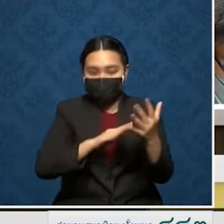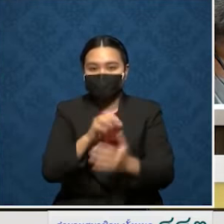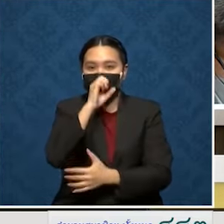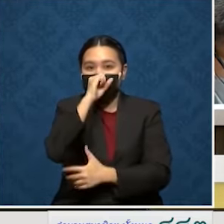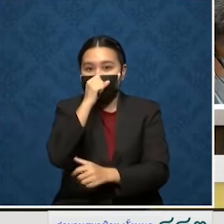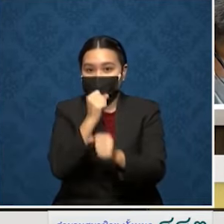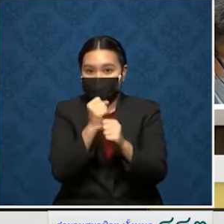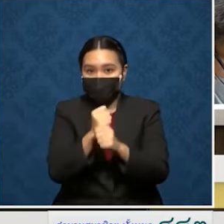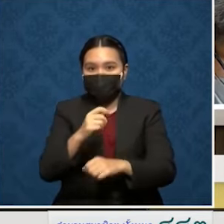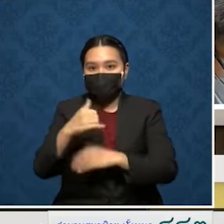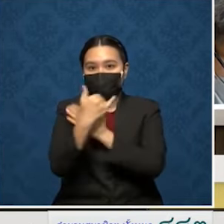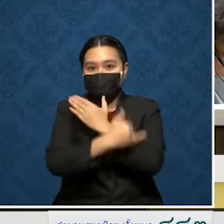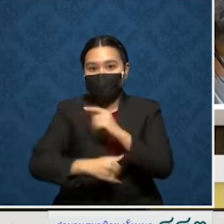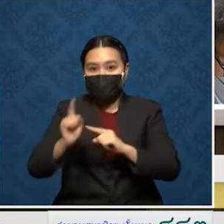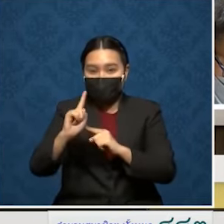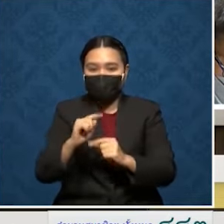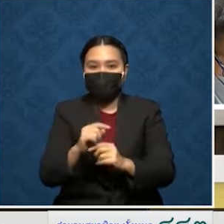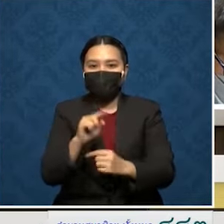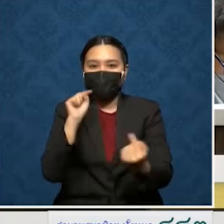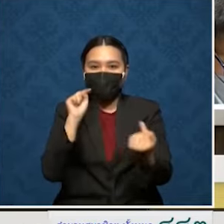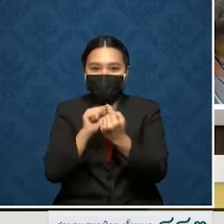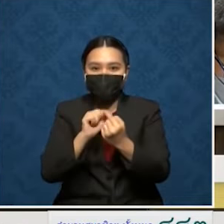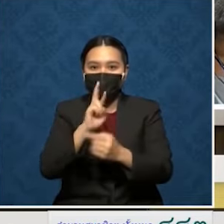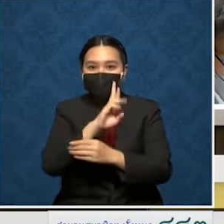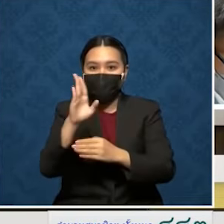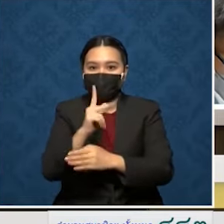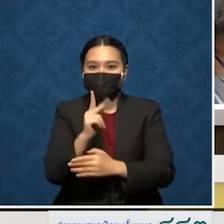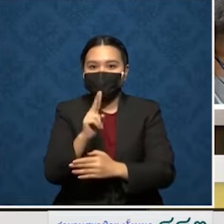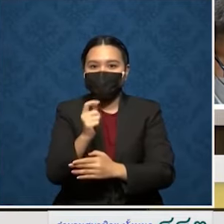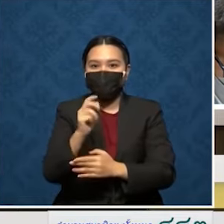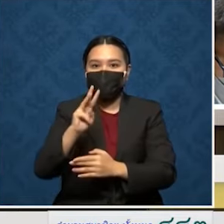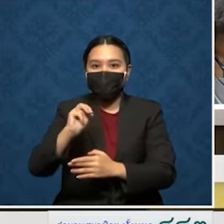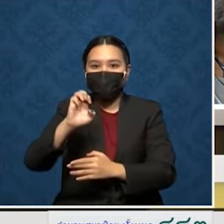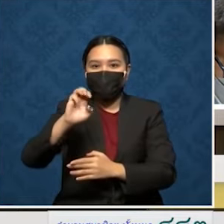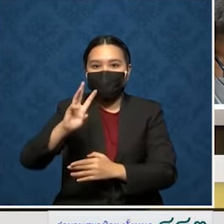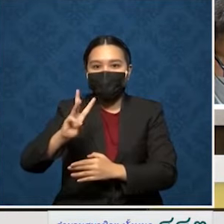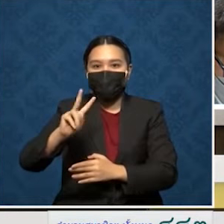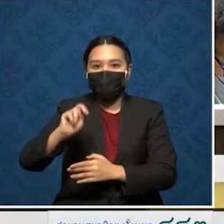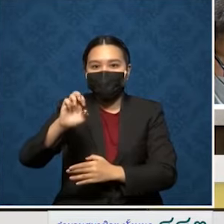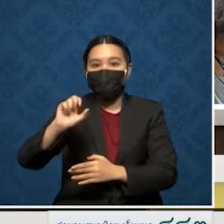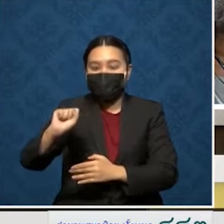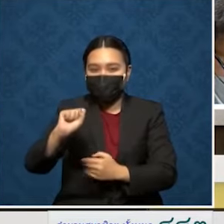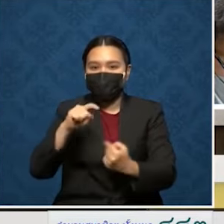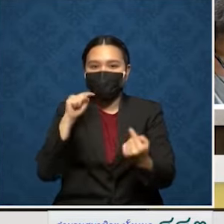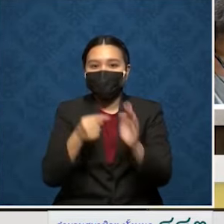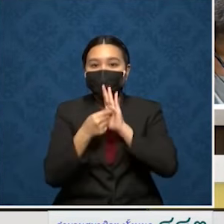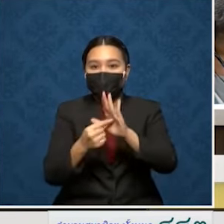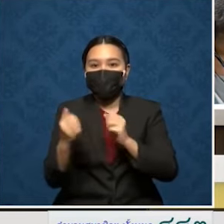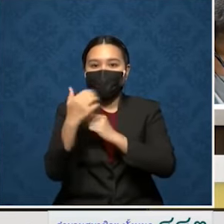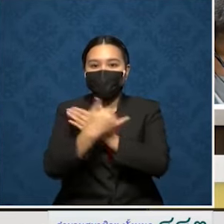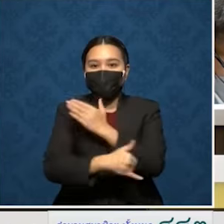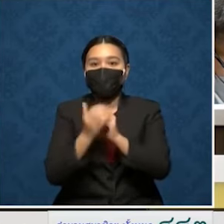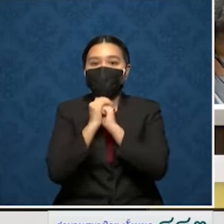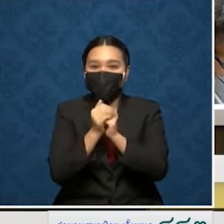ครองในระบบคอมมิวนิสต์อย่างประเทศสาธารณประชาชนจีนเขายังกล้าปฏิรูปเรื่องของการกระจายอำน